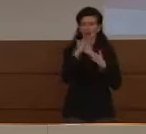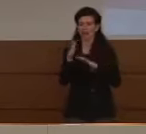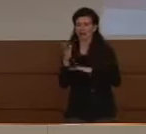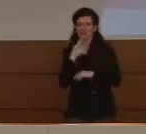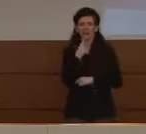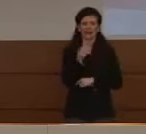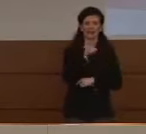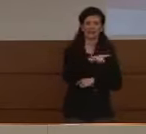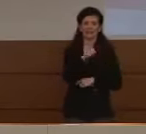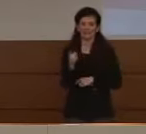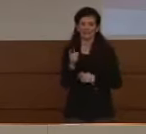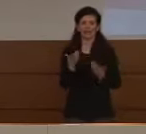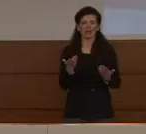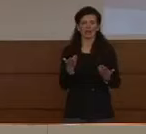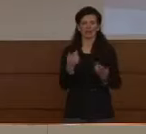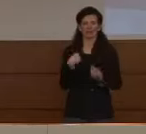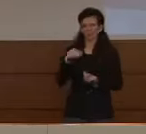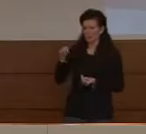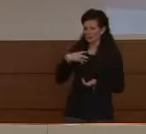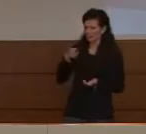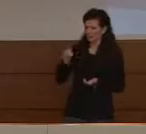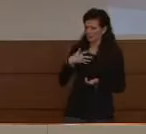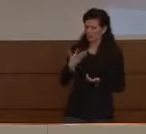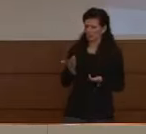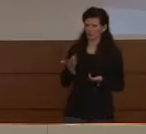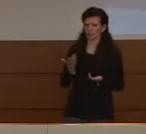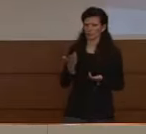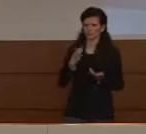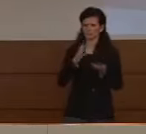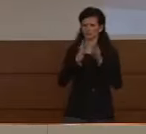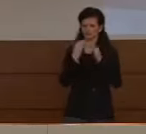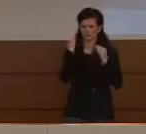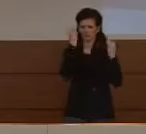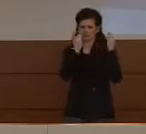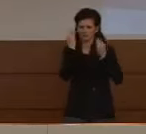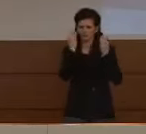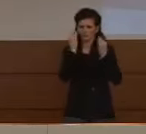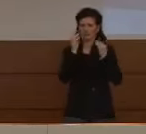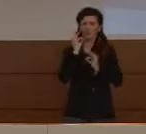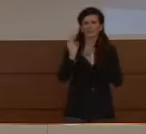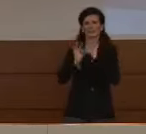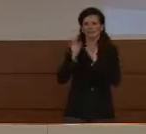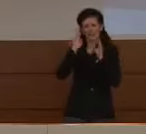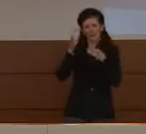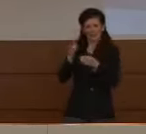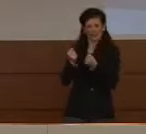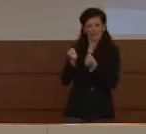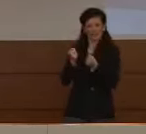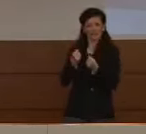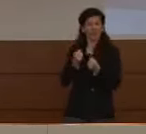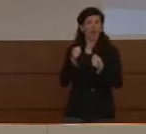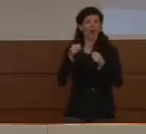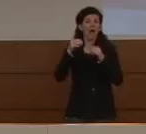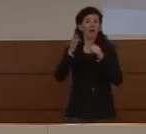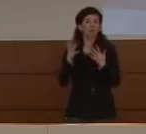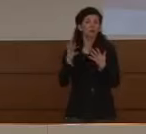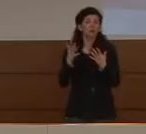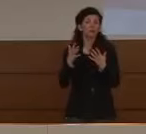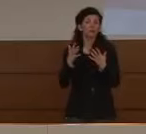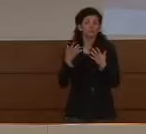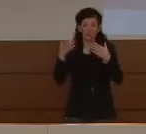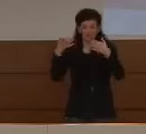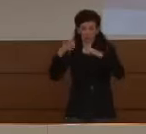ci viene da pensare che si vada in terapia intensiva meno perché ci sono meno posti o vi chiedo sempre